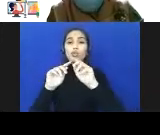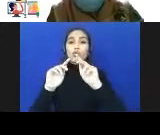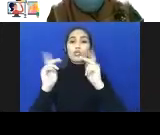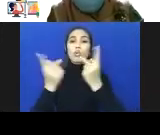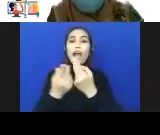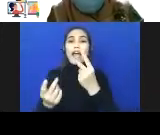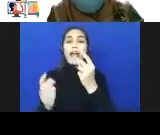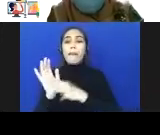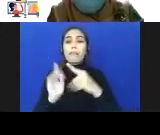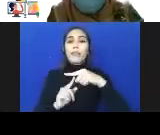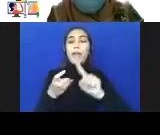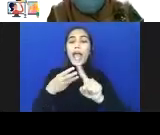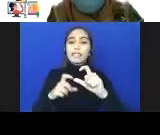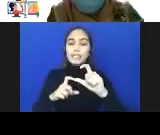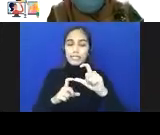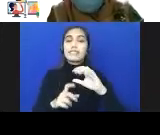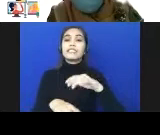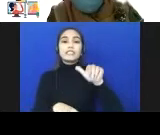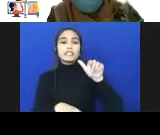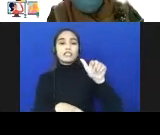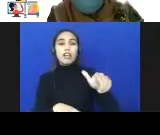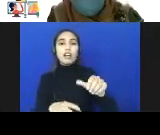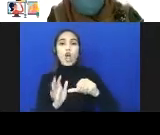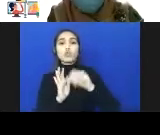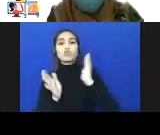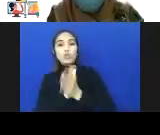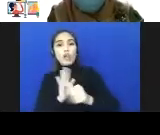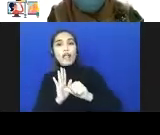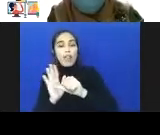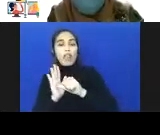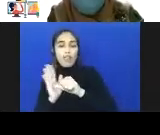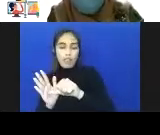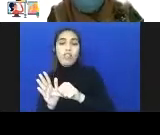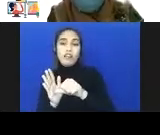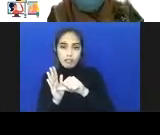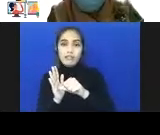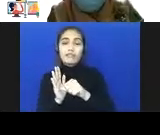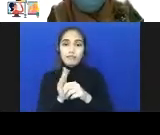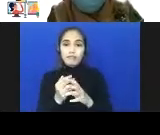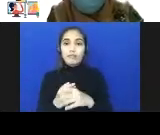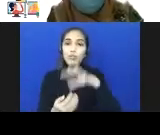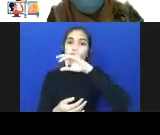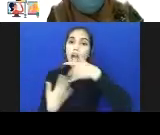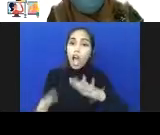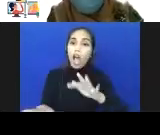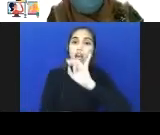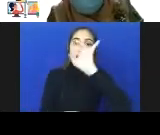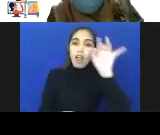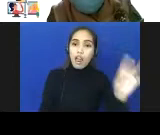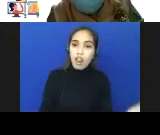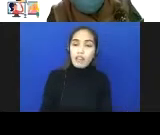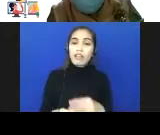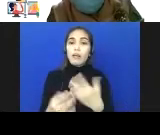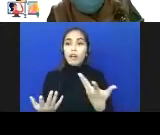pendaftaran, kemudian mereka langsung mendapat pelayanan MTBS di situ. Setelah itu baru pelayanan yang lainnya, apakah dia memerlukan rujukan